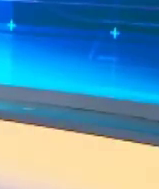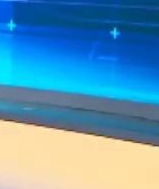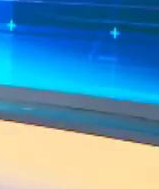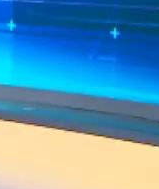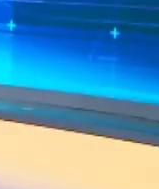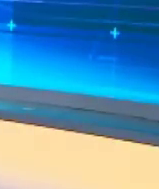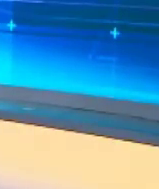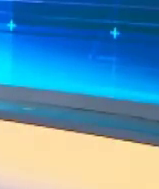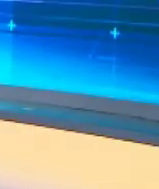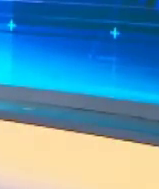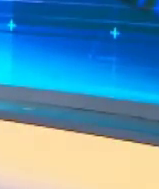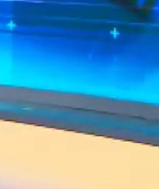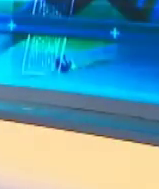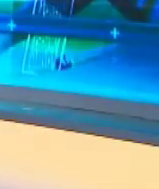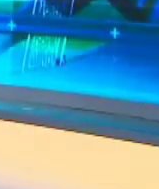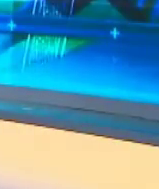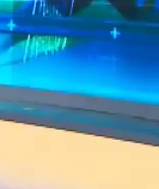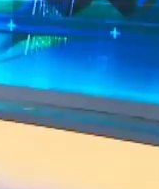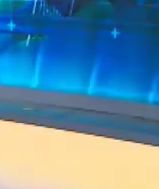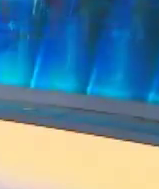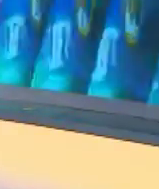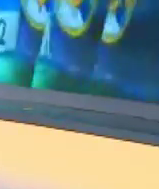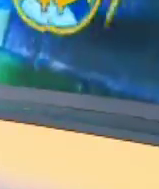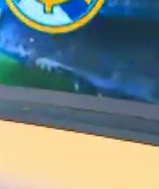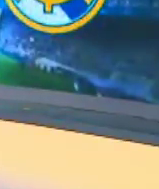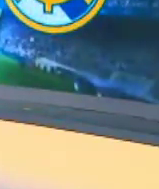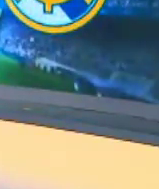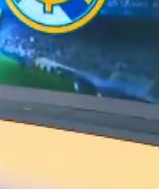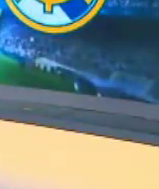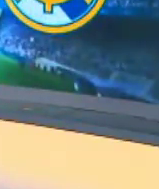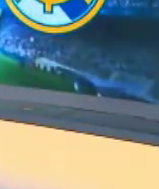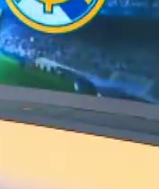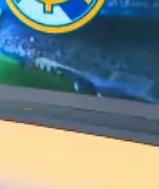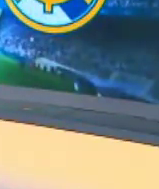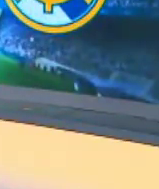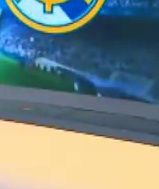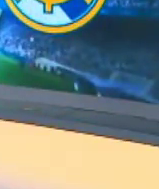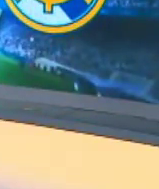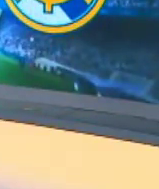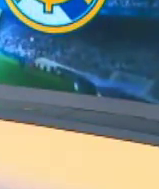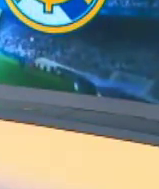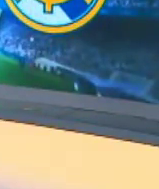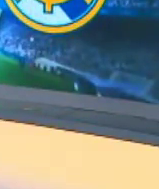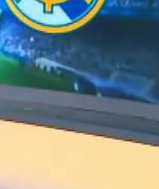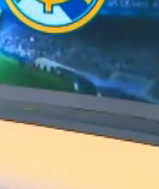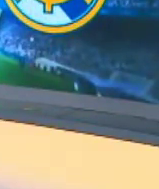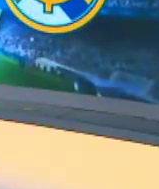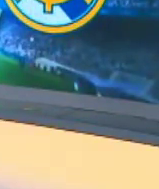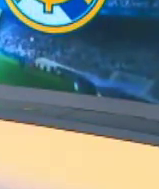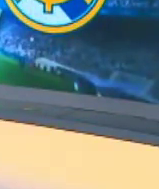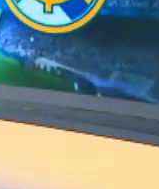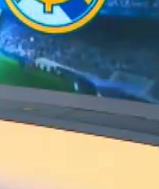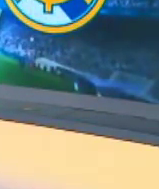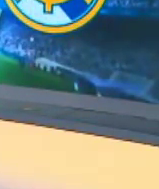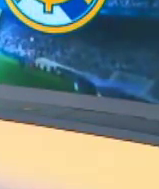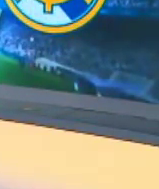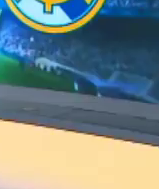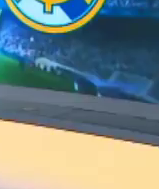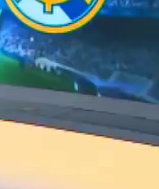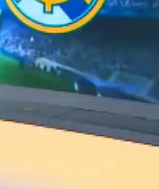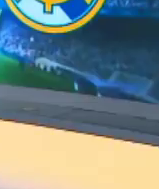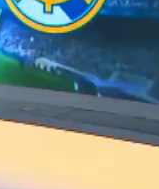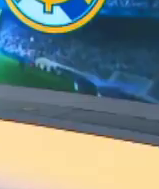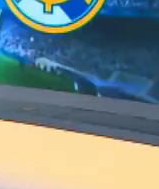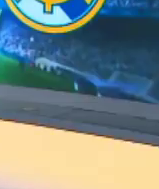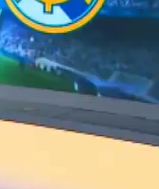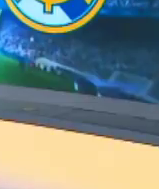И о Лиге чемпионов. Футболисты Реал Мадрида в гостях обыграли спортсменов Мюнхенской Баварии. Авторами голов стали Марсело де Силва и